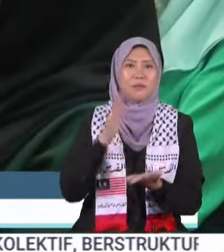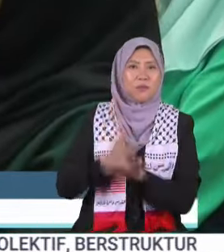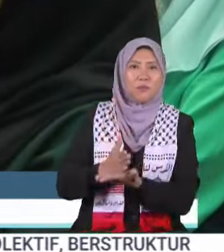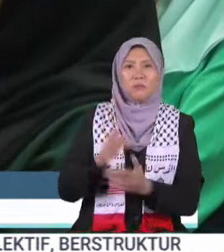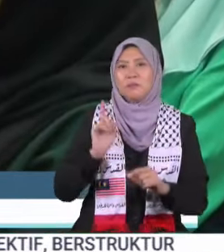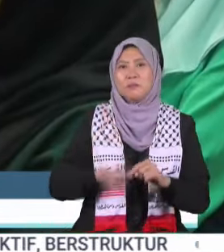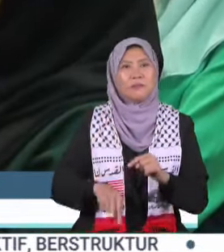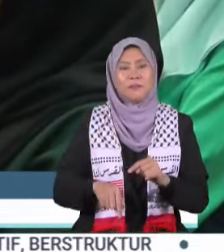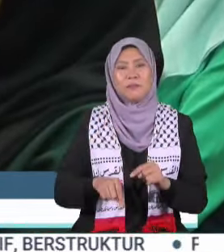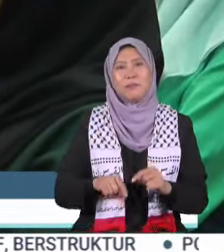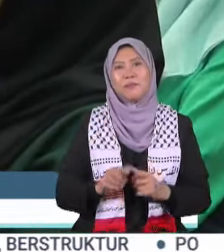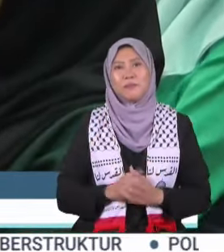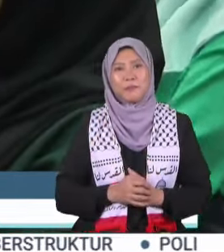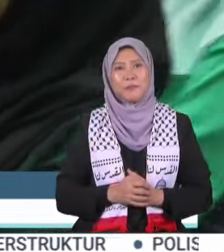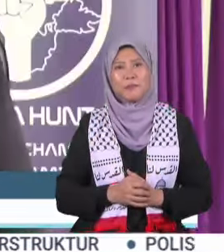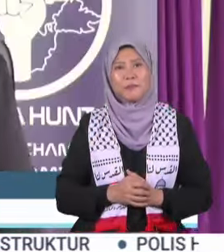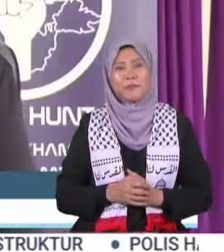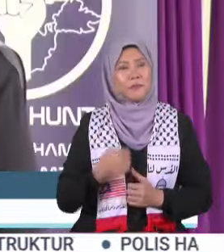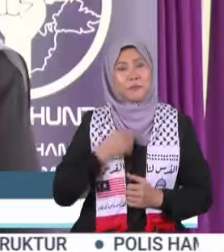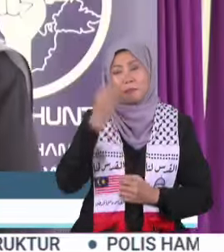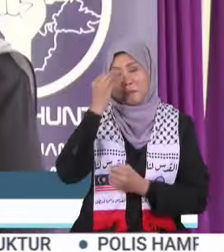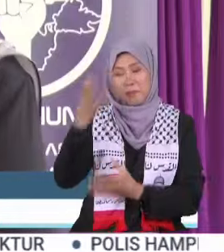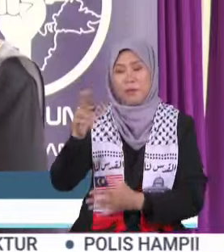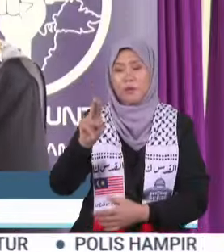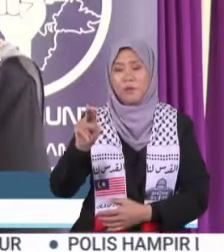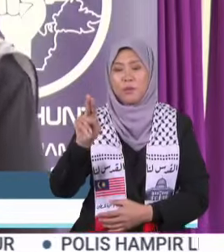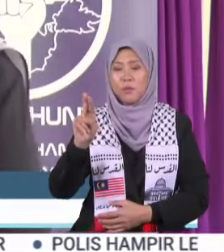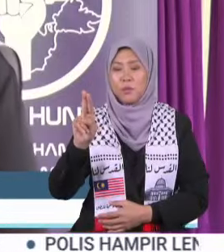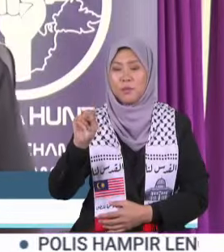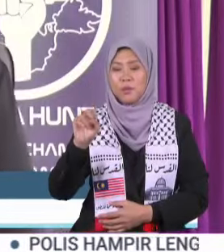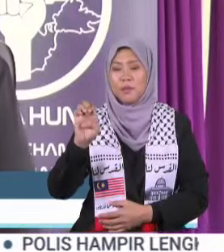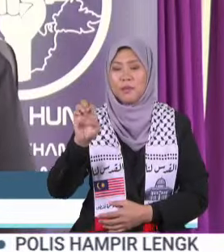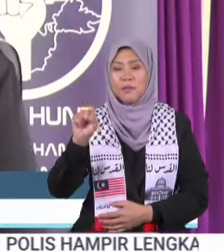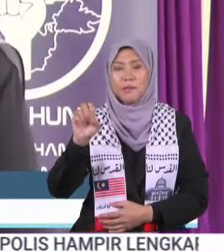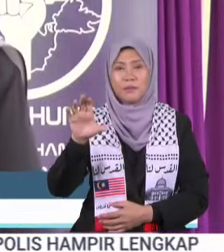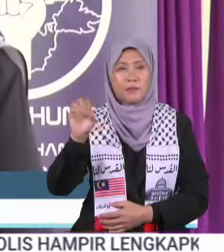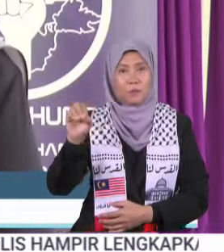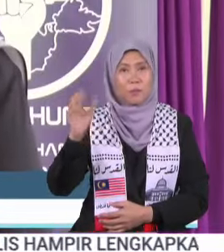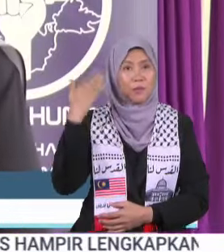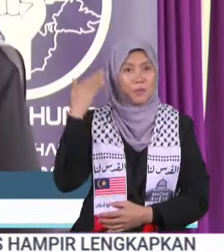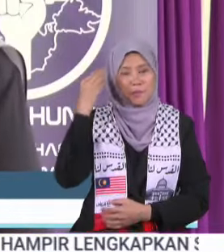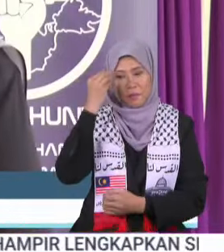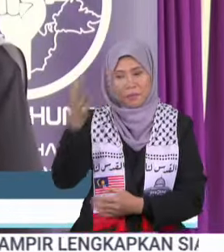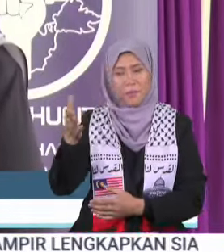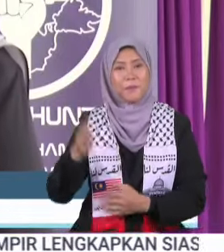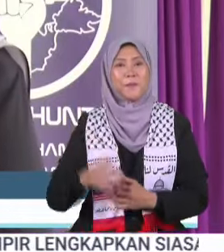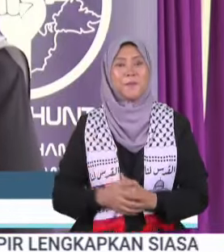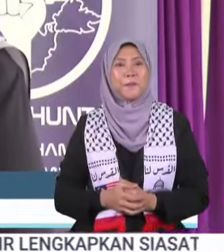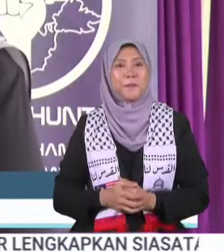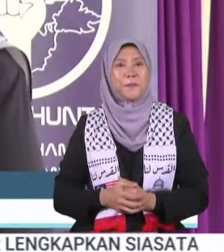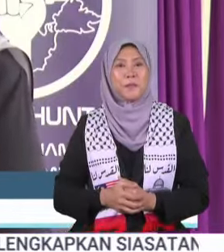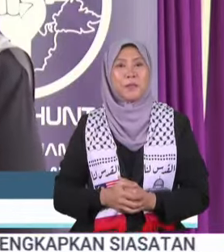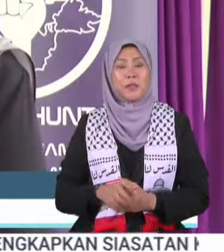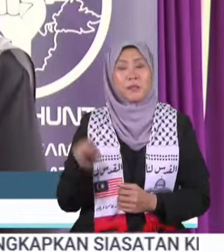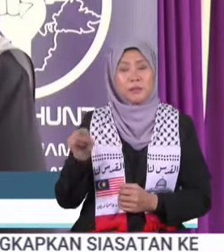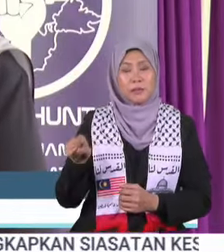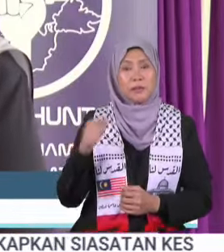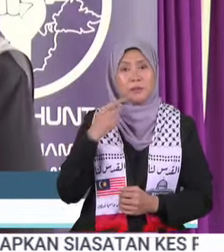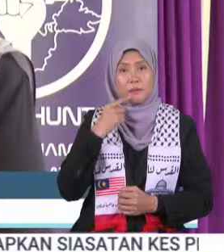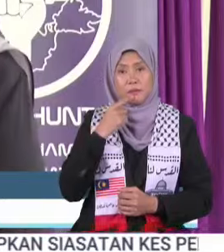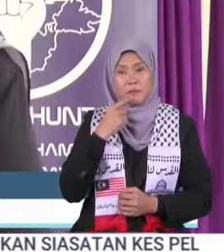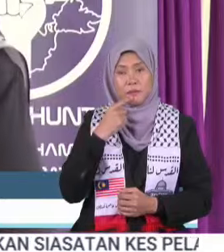even masa kita bercakap juga dengan I think UNESCO di ada Day The came to our faculty Ian yaada itu pengerusi dia dia